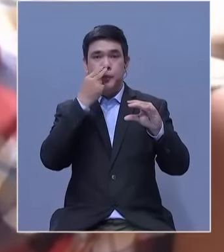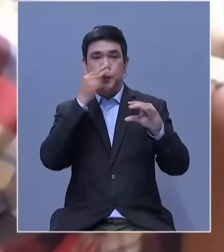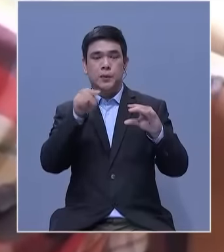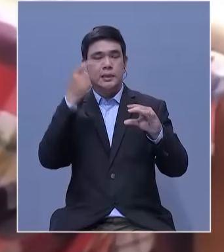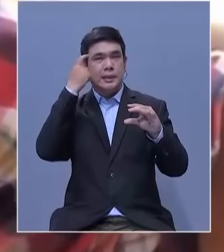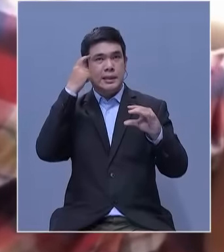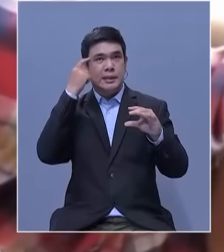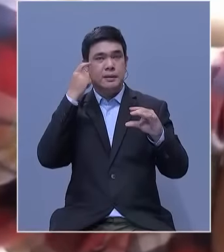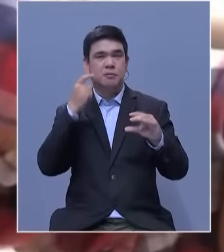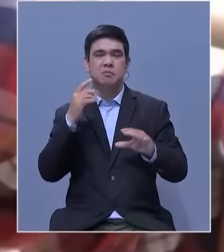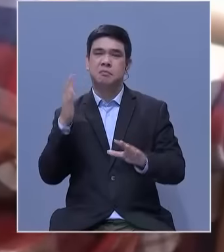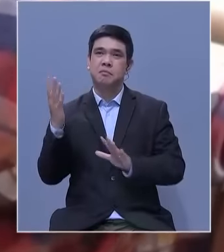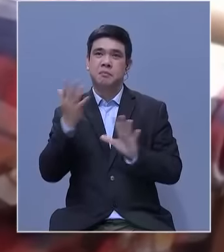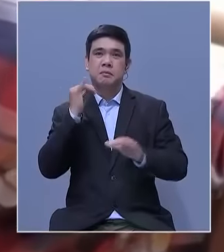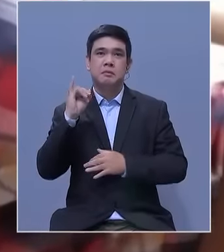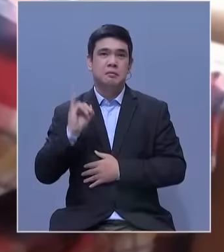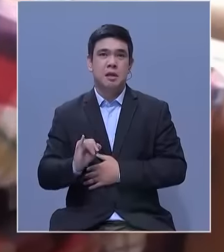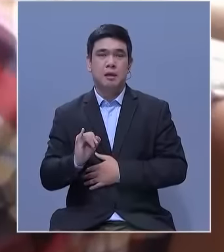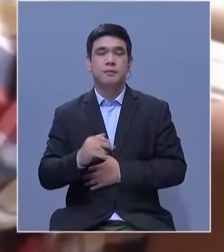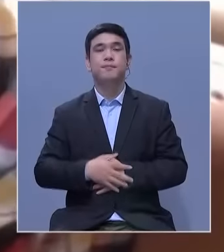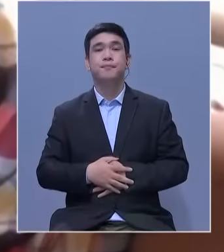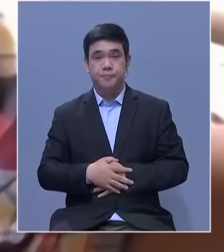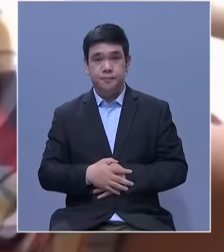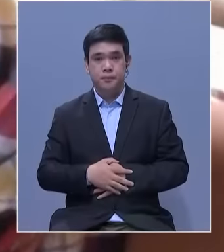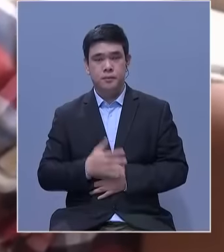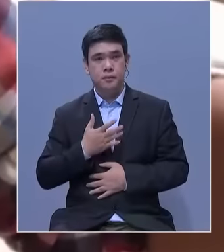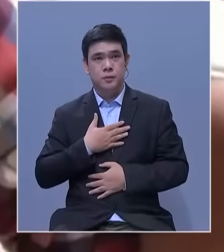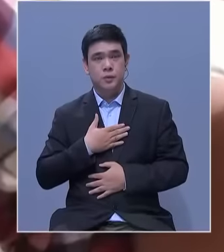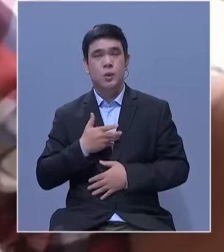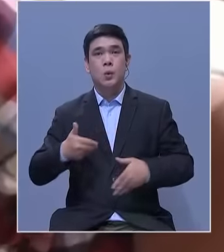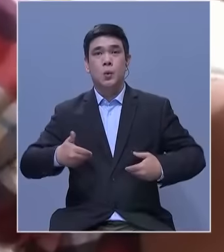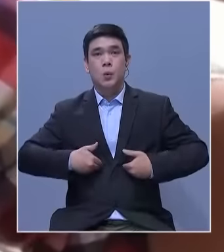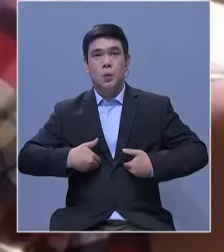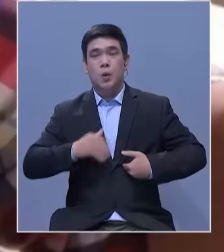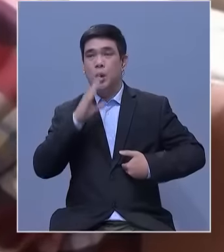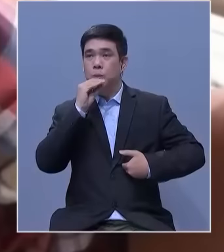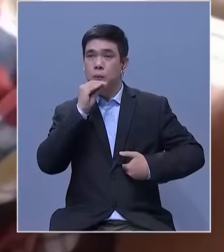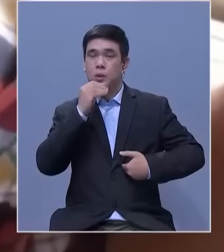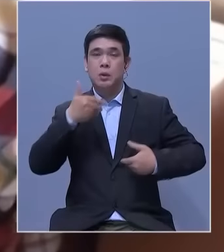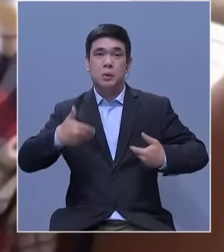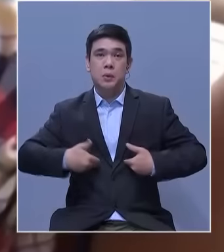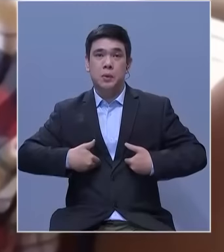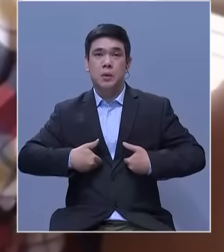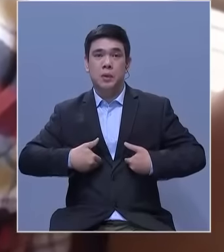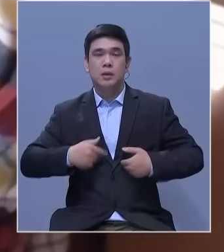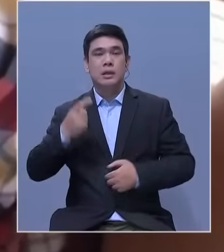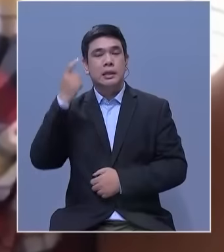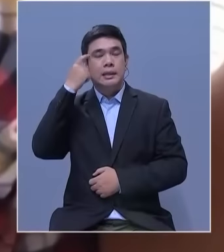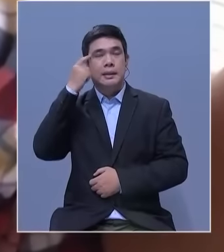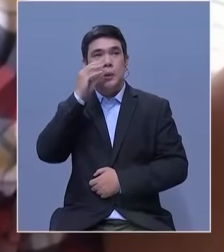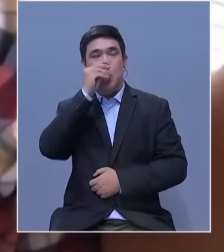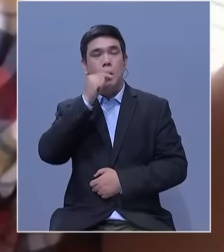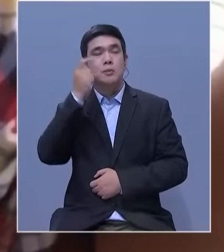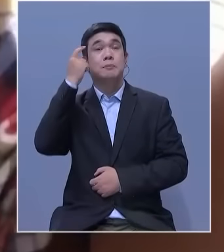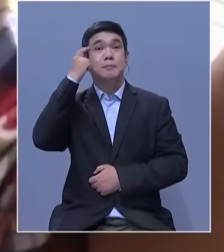ว่าอากาศเนี่ยยอดแย่ติดอันดับหนึ่งของโลกด้วยจากความที่ตัวเองเป็นคนสนุกสนานชอบทำคลิปแนวตลกเฮฮาอยู่แล้วนะครับก็เลยเกิด